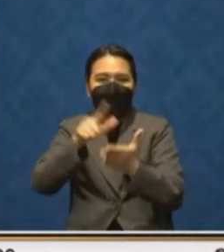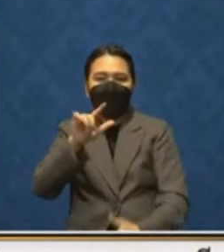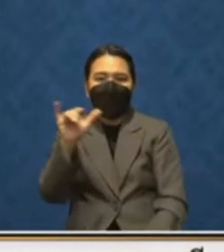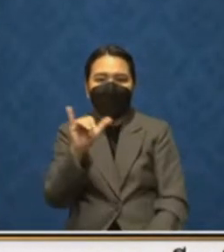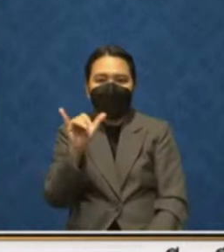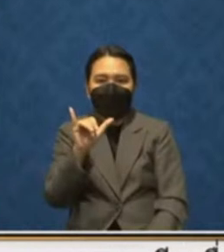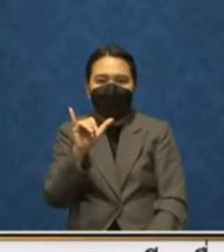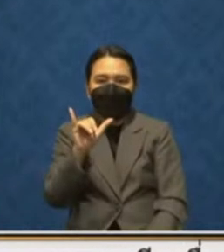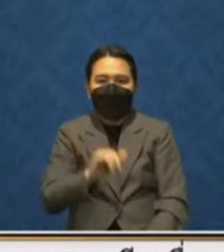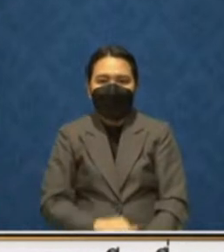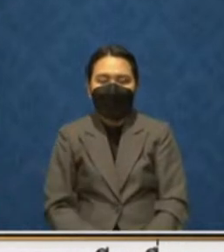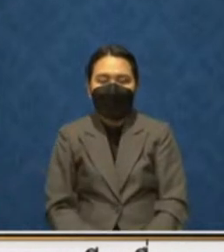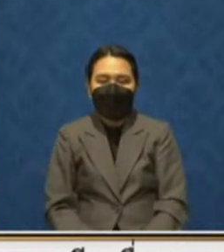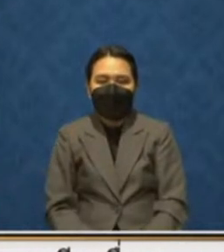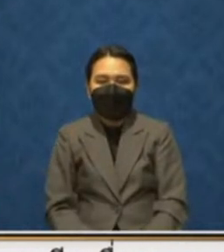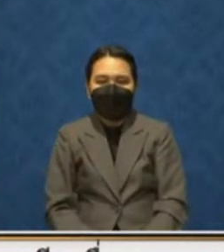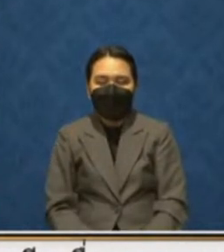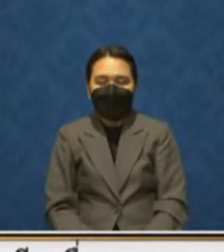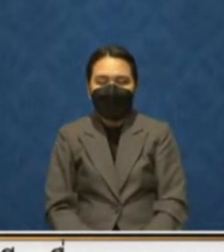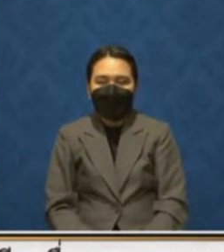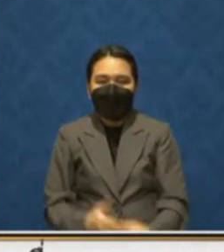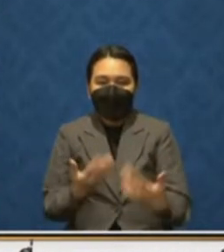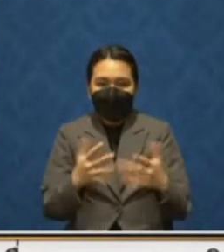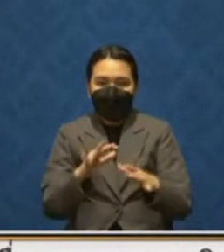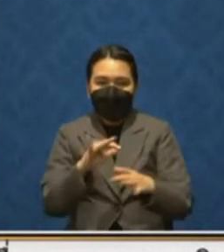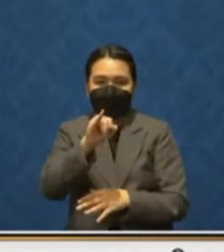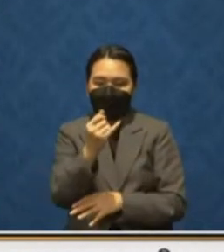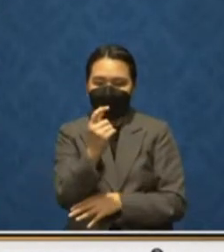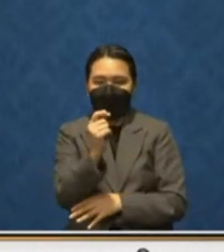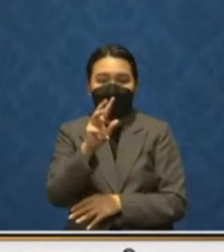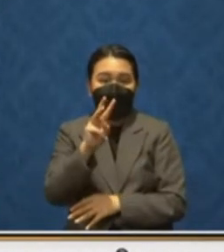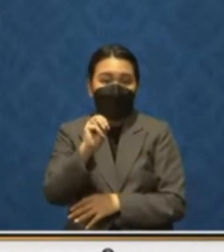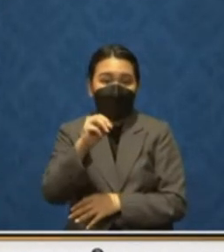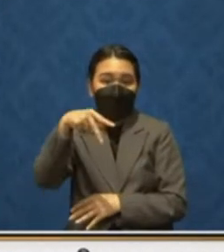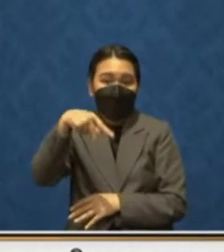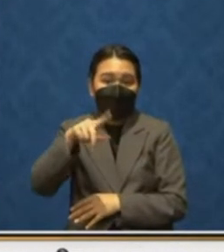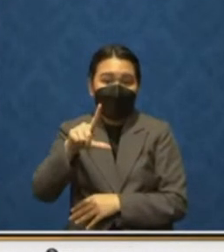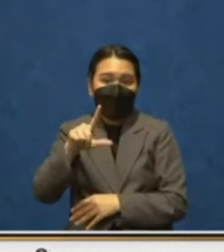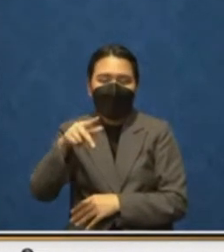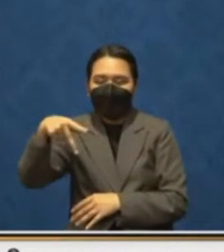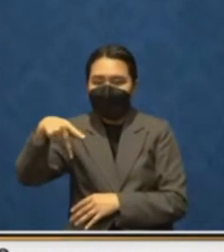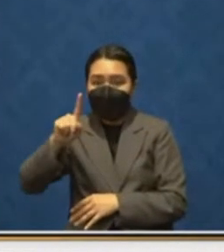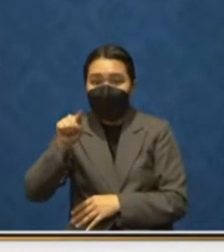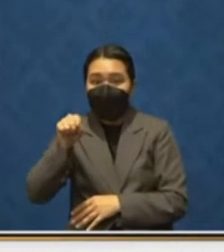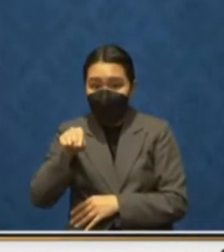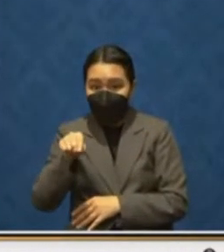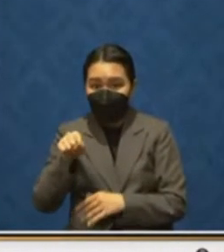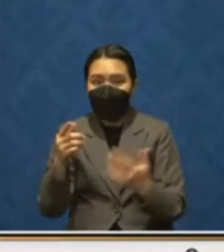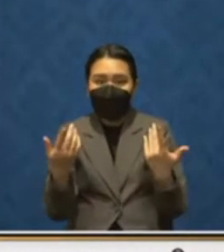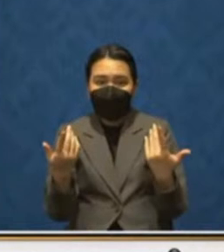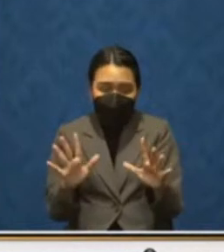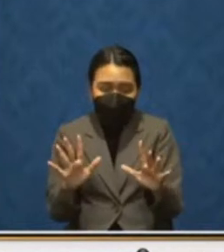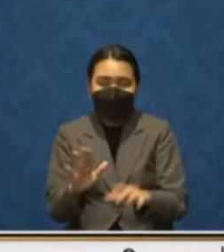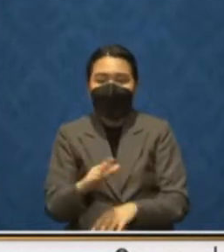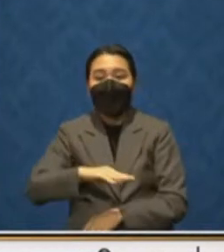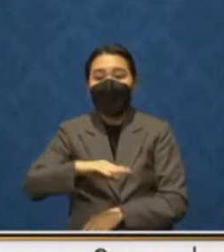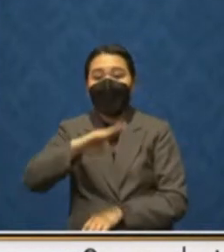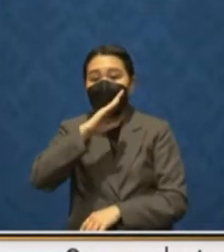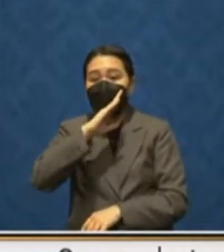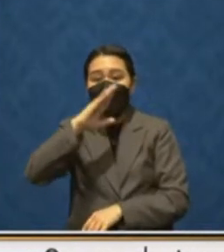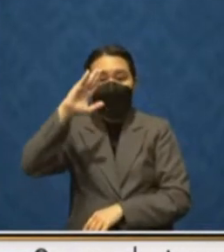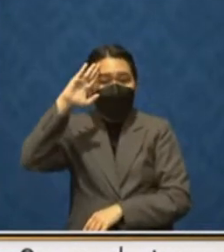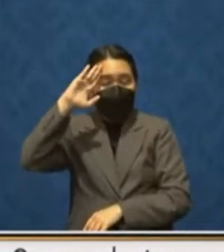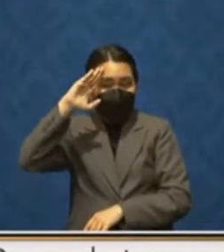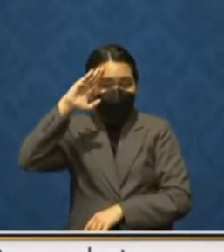ถนอมหรือชมผลต่อหรือไงครับก็ถ้าลองดูนะครับว่าไอ้ที่ทหารเป็นนายกองตรี